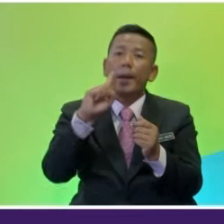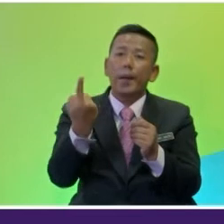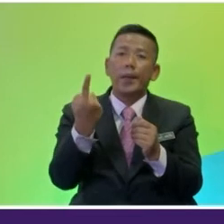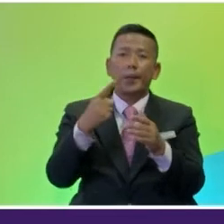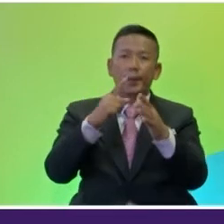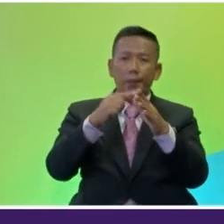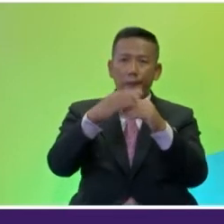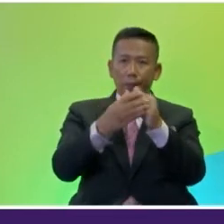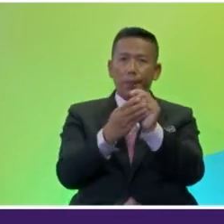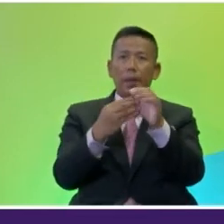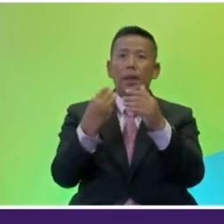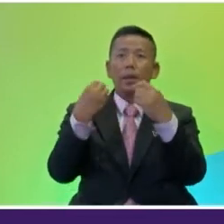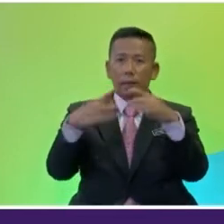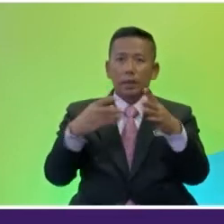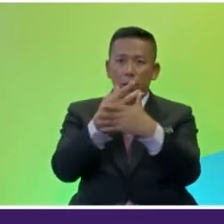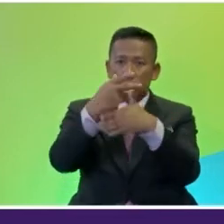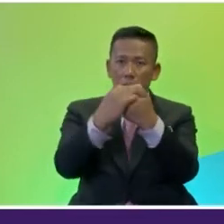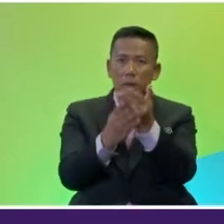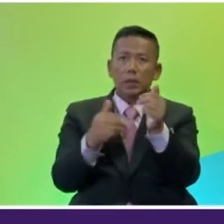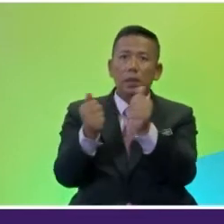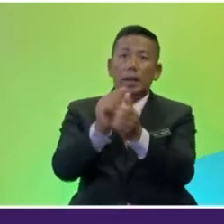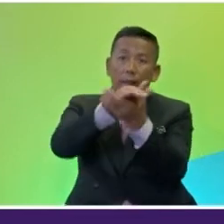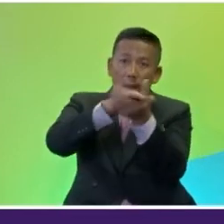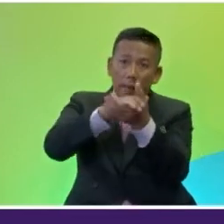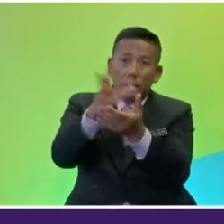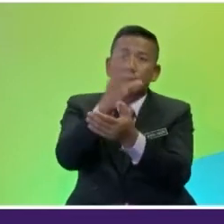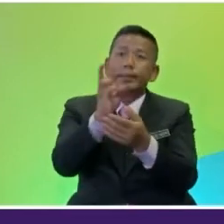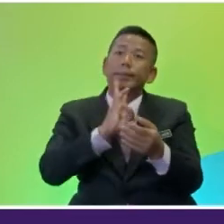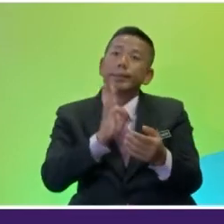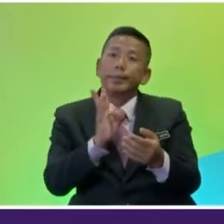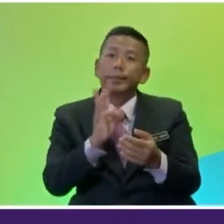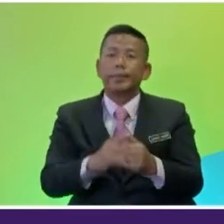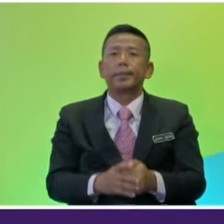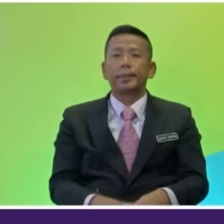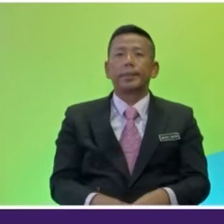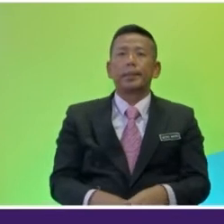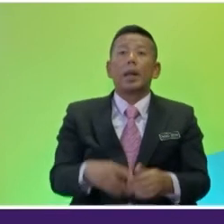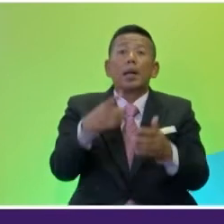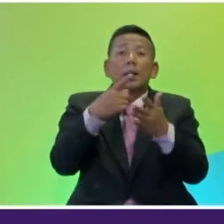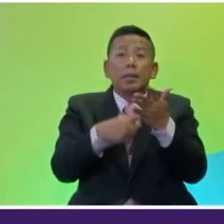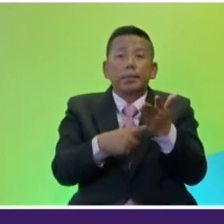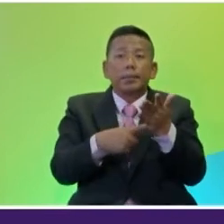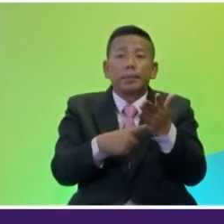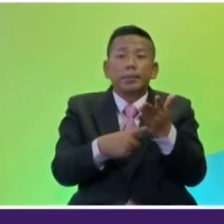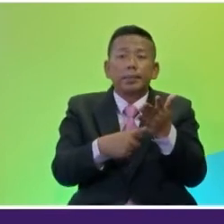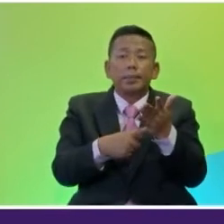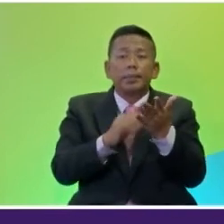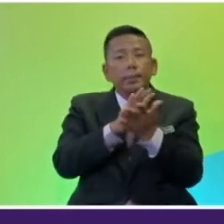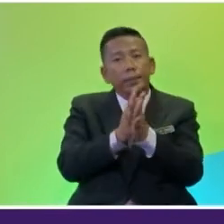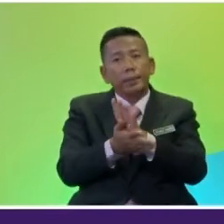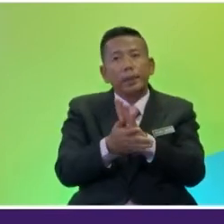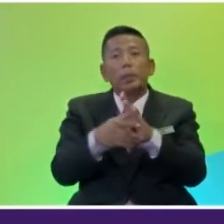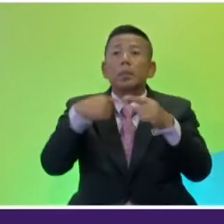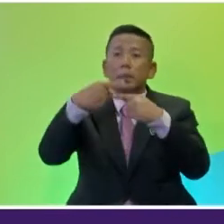yang ketiga jari tangan setelah dibasuh dengan sabun dan air Jadi apakah hipotesisnya apabila tahap